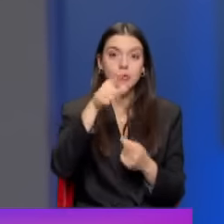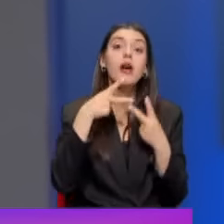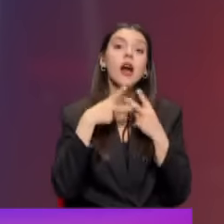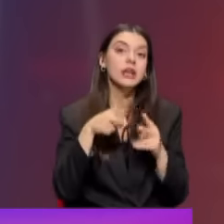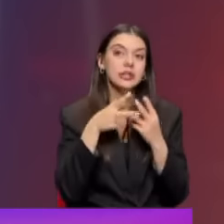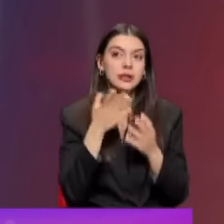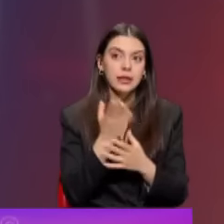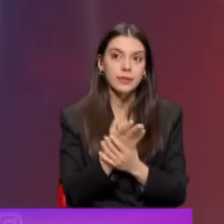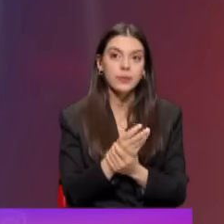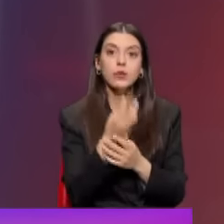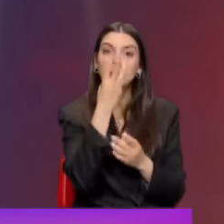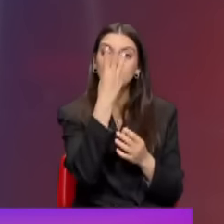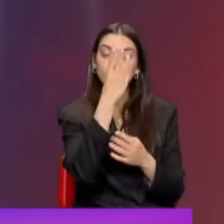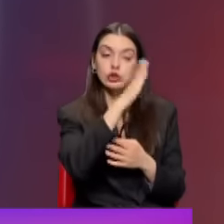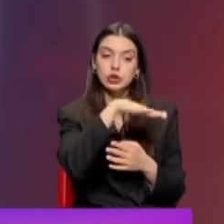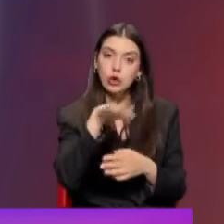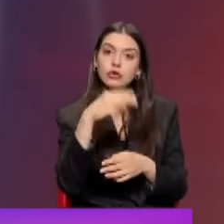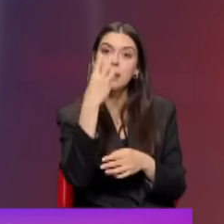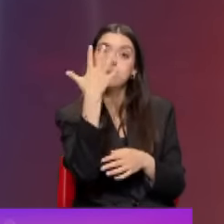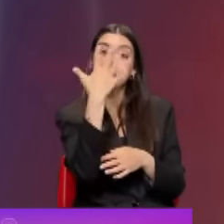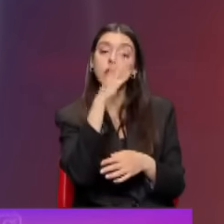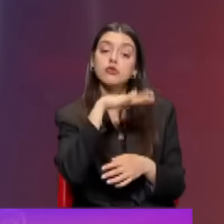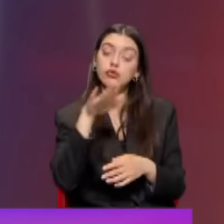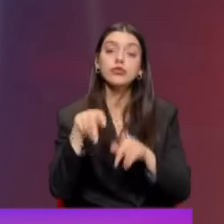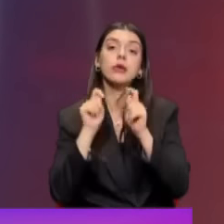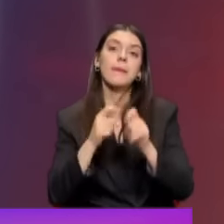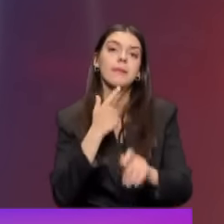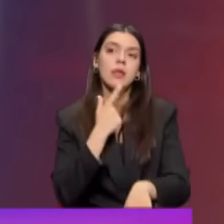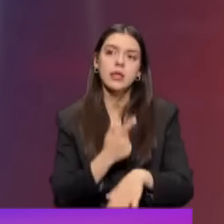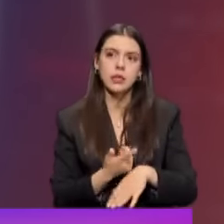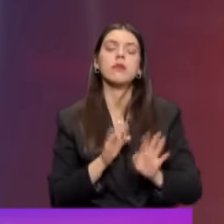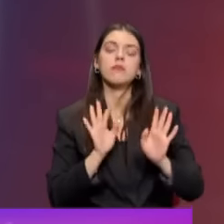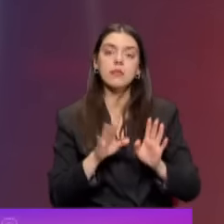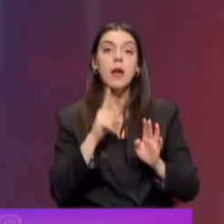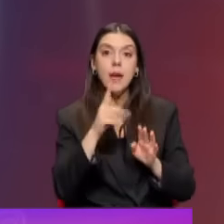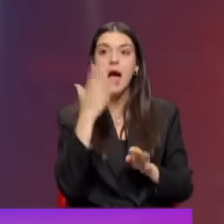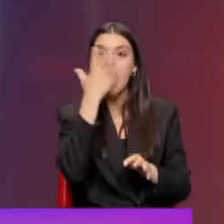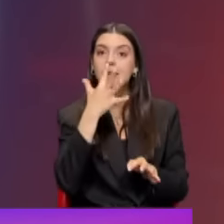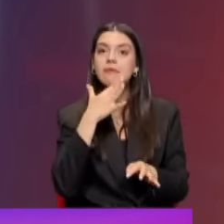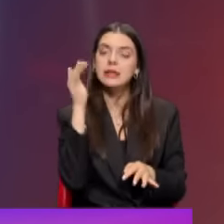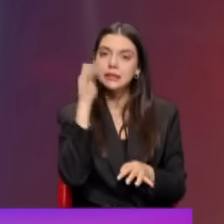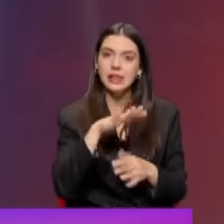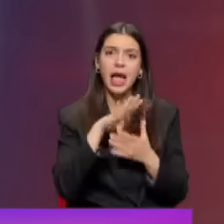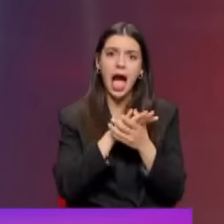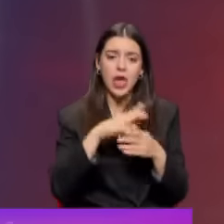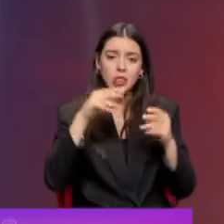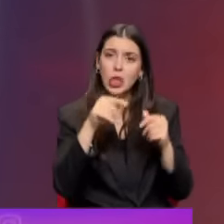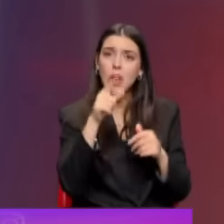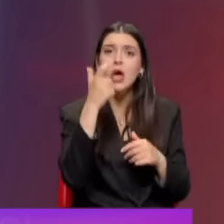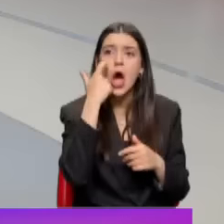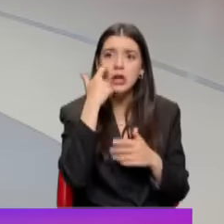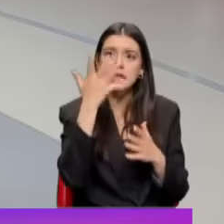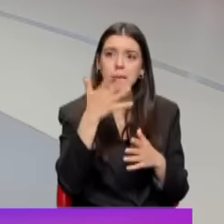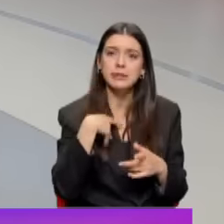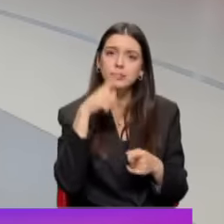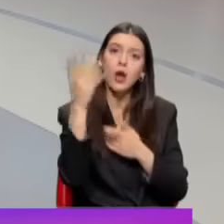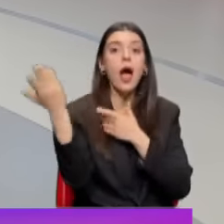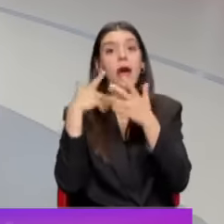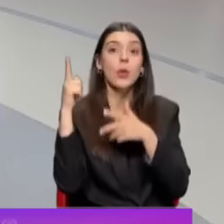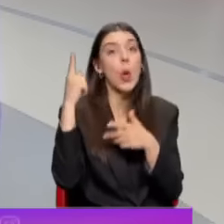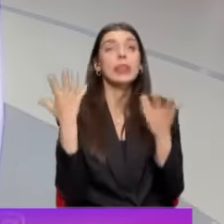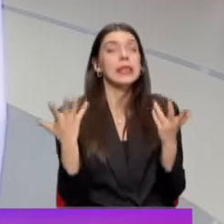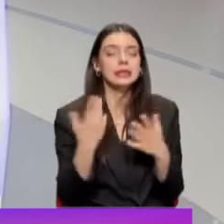yaptı ü çocuğu beş çocuğa çıkardı bunu bir konuşalım istiyorum ama tabii Karadeniz'den geldin ayağının tozuyla Hoş geldin biz de biraz oraları anlat